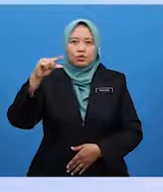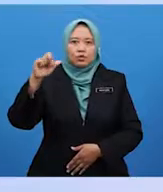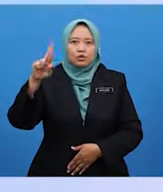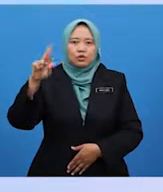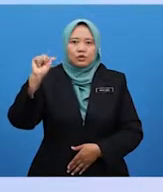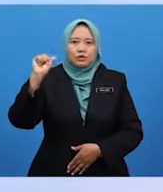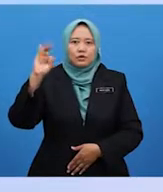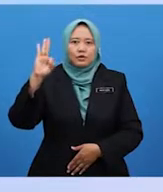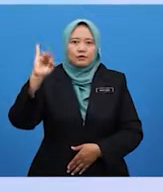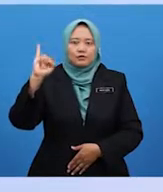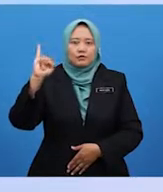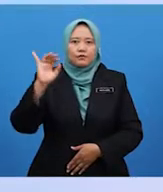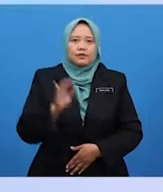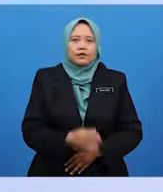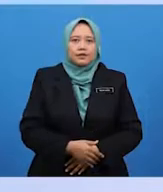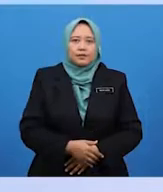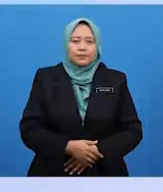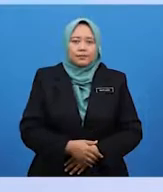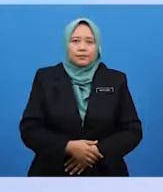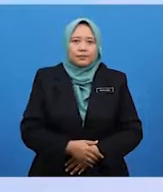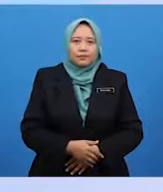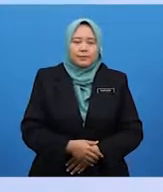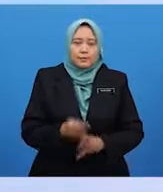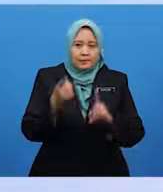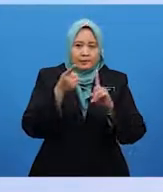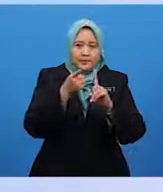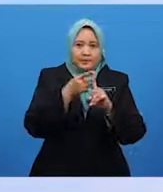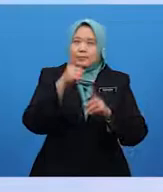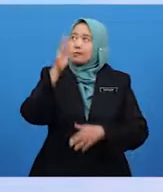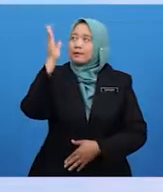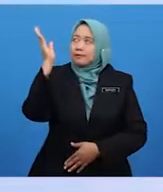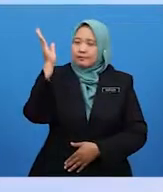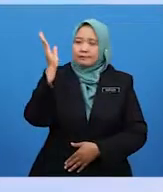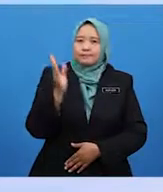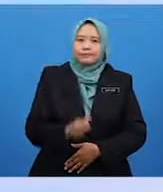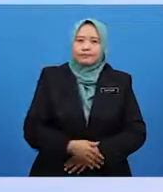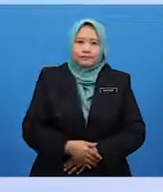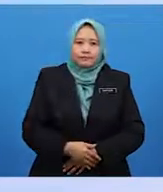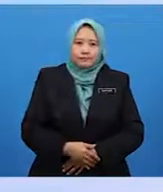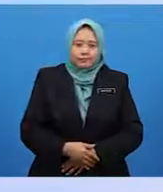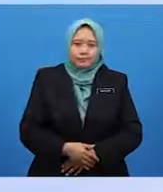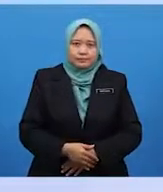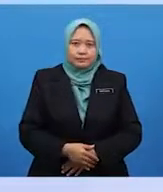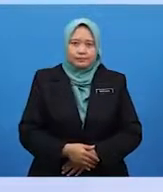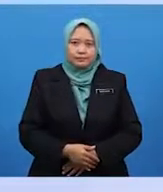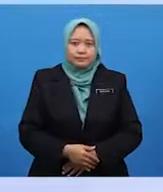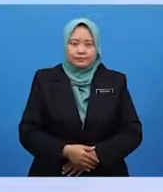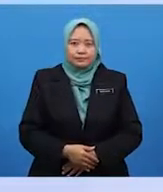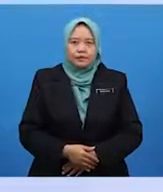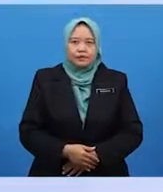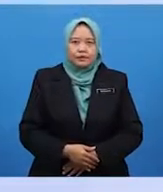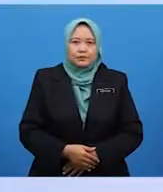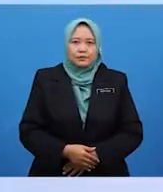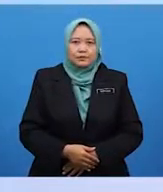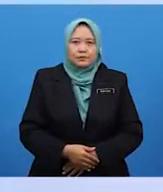ada beberapa kaedah. Yang pertama, litografi cetakan datar menggunakan blok batu kapur sebagai blok untuk menghasilkan imej